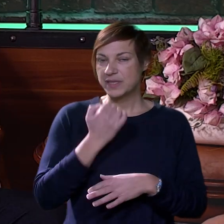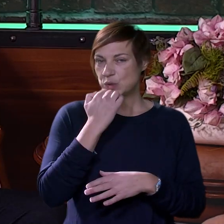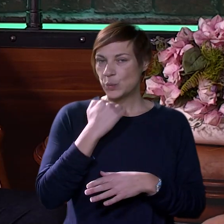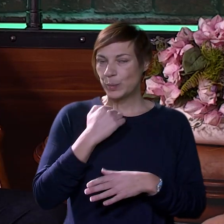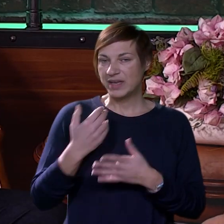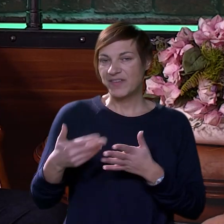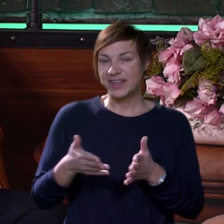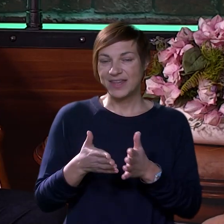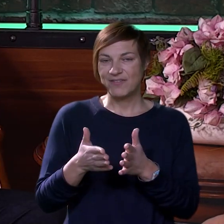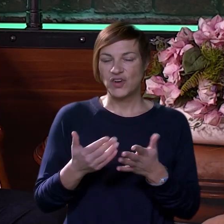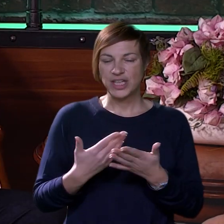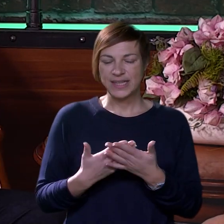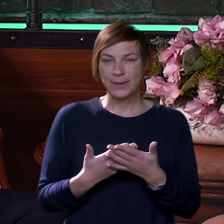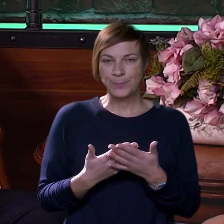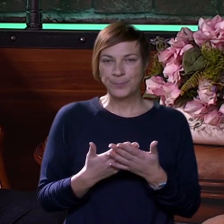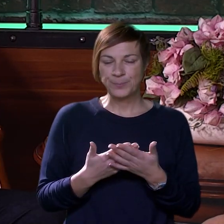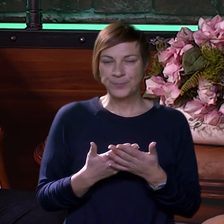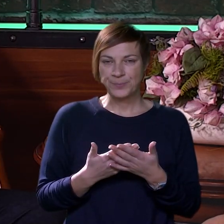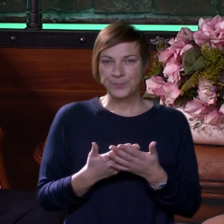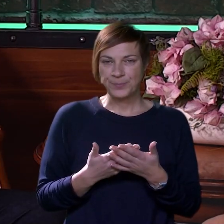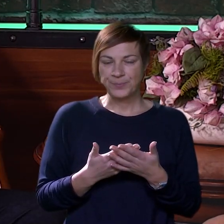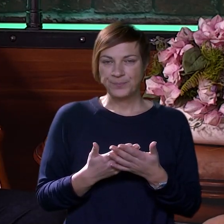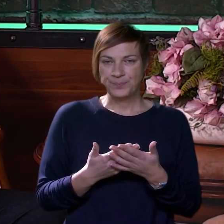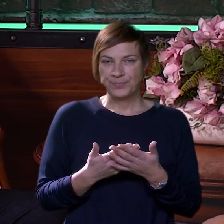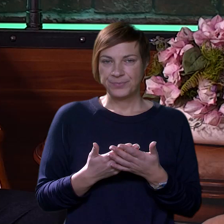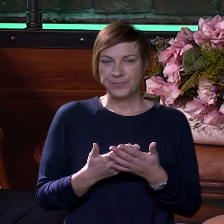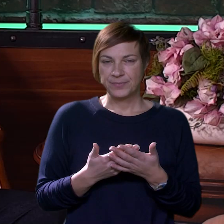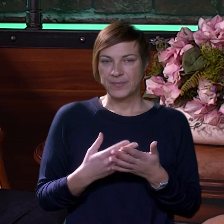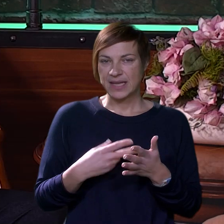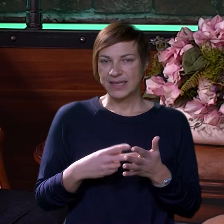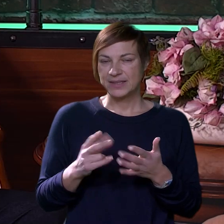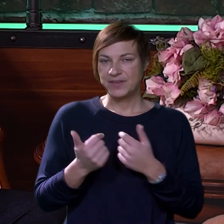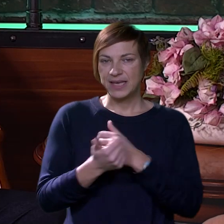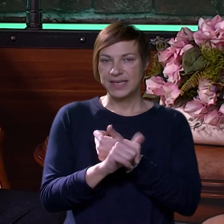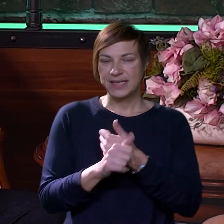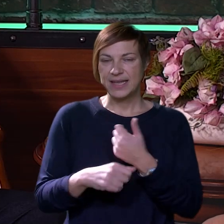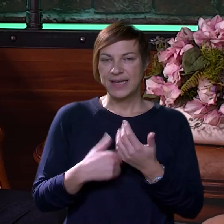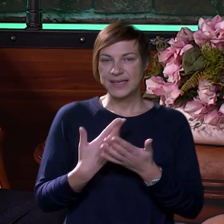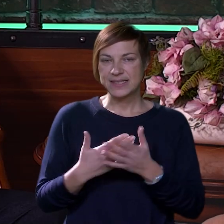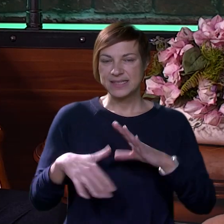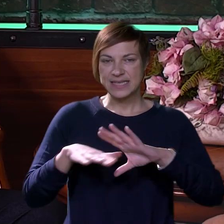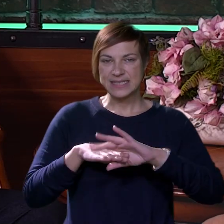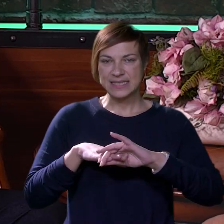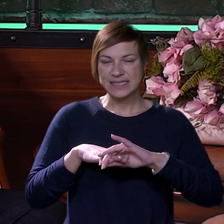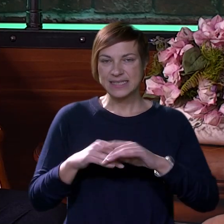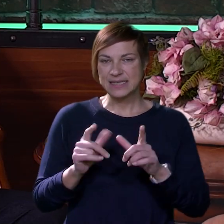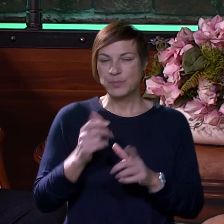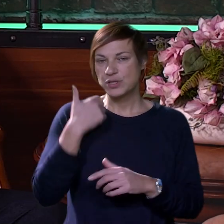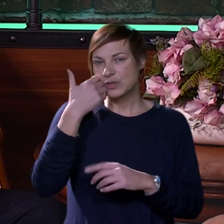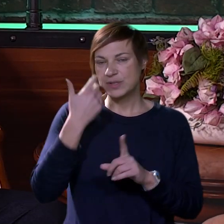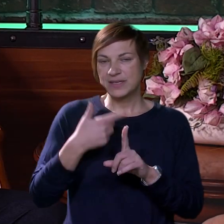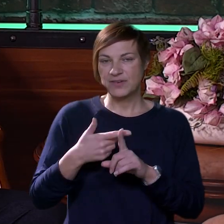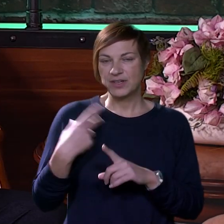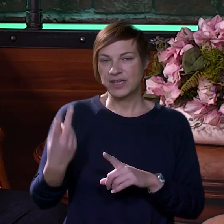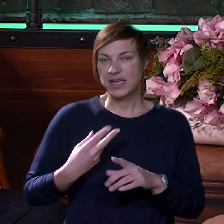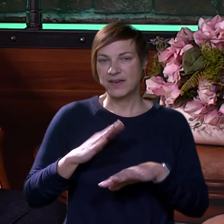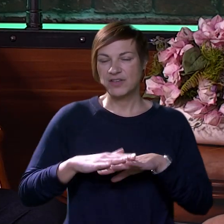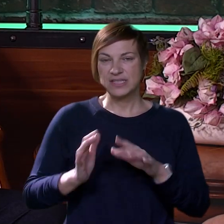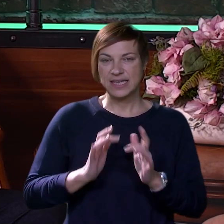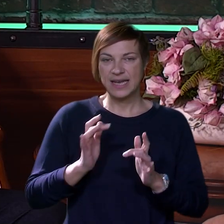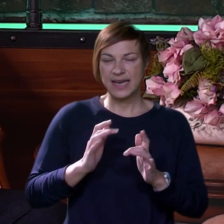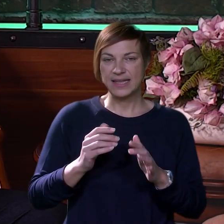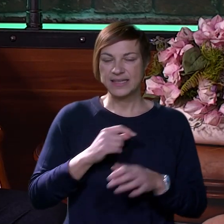bacio u te nazovim knjižarske vode. Mm-hmm. I na 2011. sam se zaposlio u Crvenom križu, javio